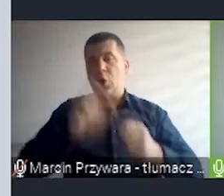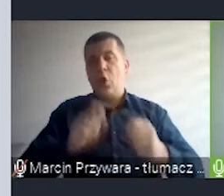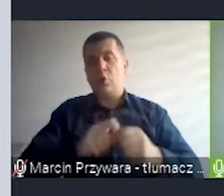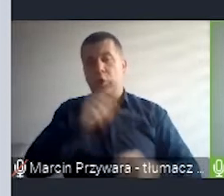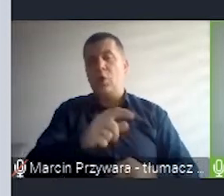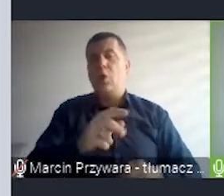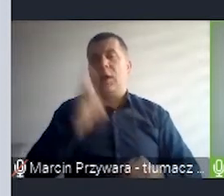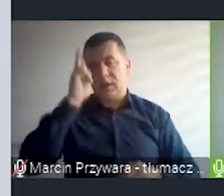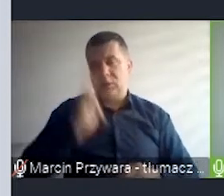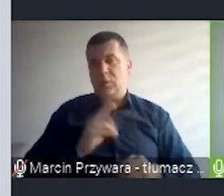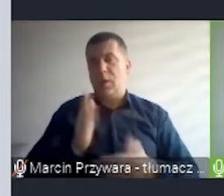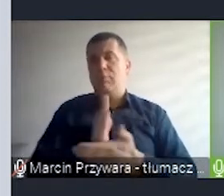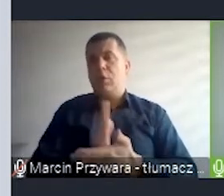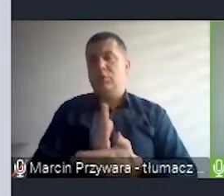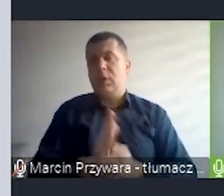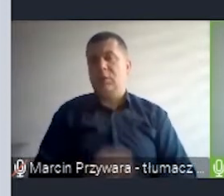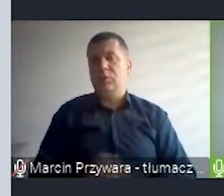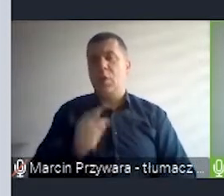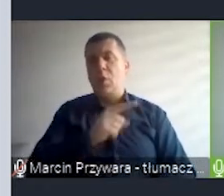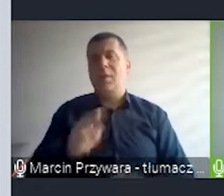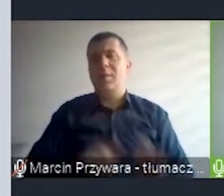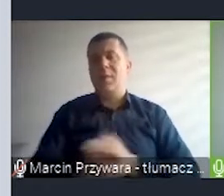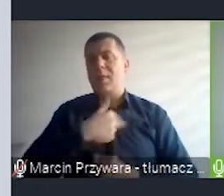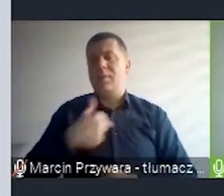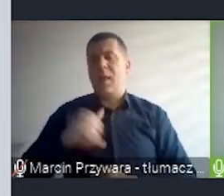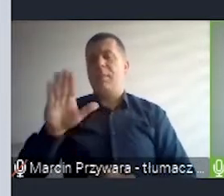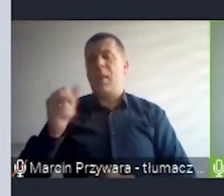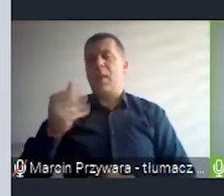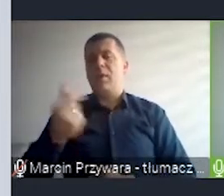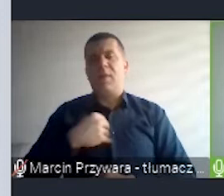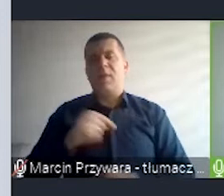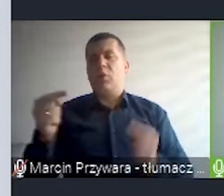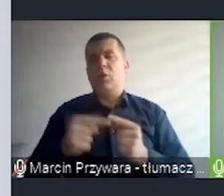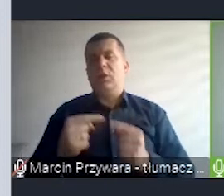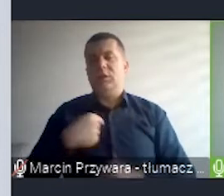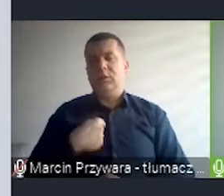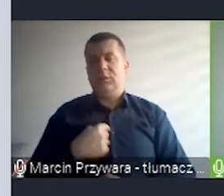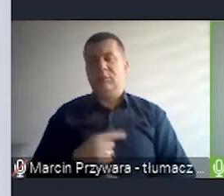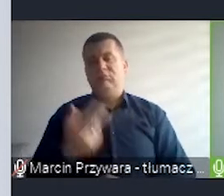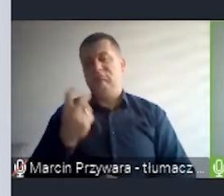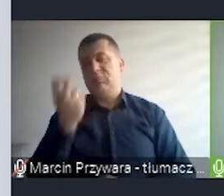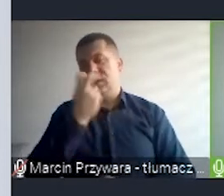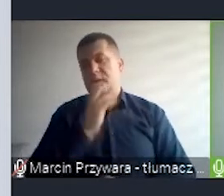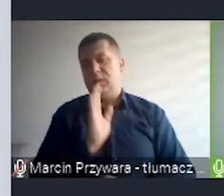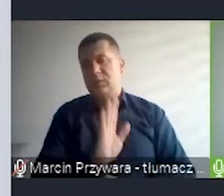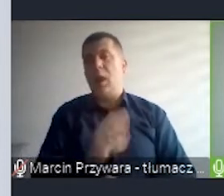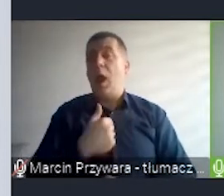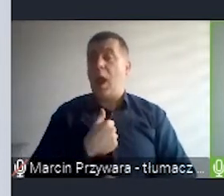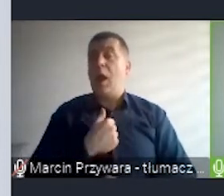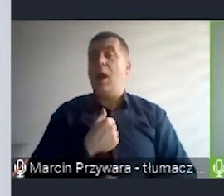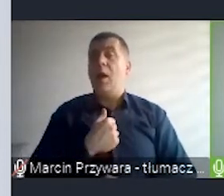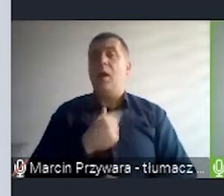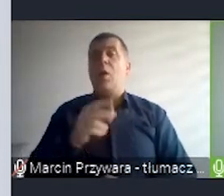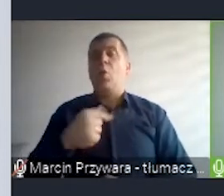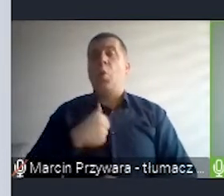instytucję pośredniczącą. One nas jako beneficjentów nie bardzo dotyczą. nie interesują nas o tyle, że nie